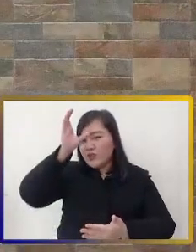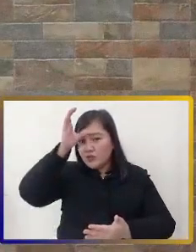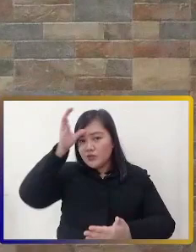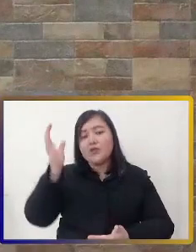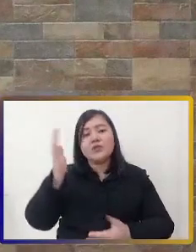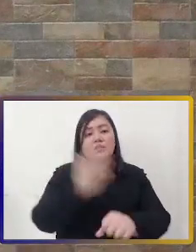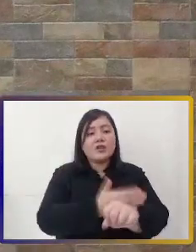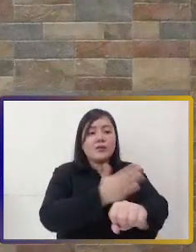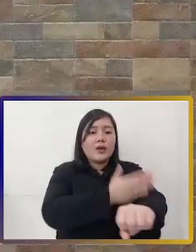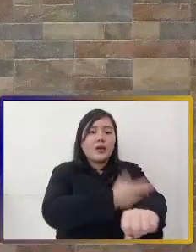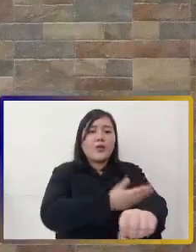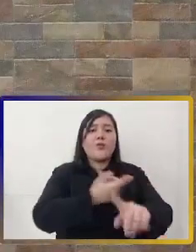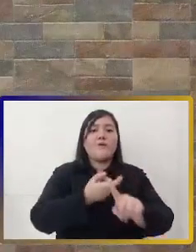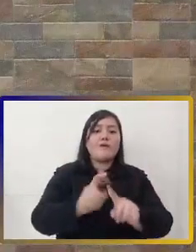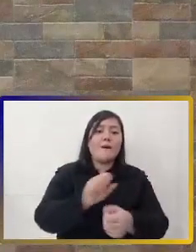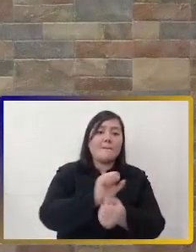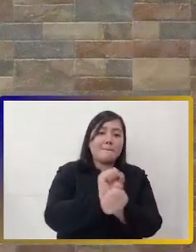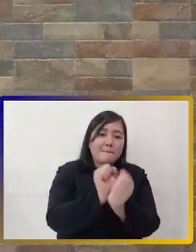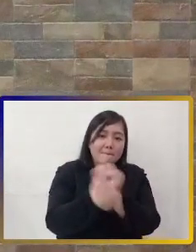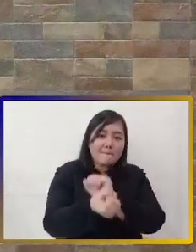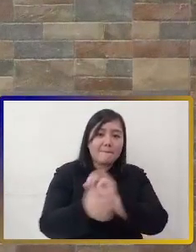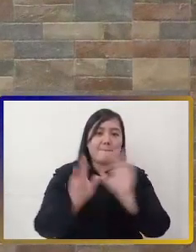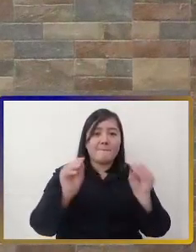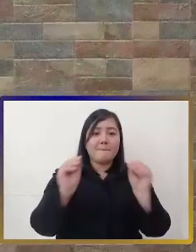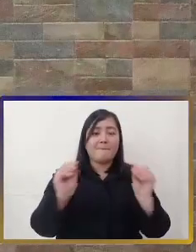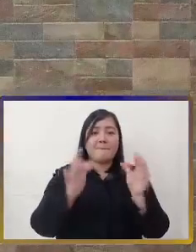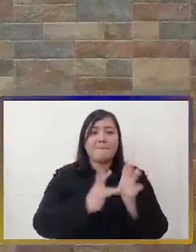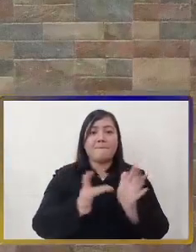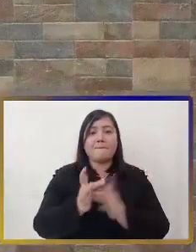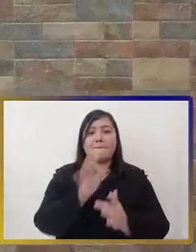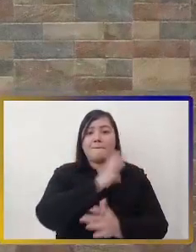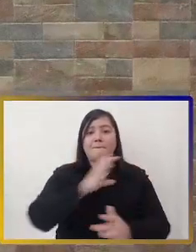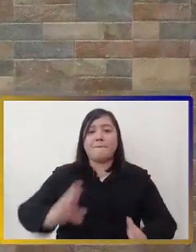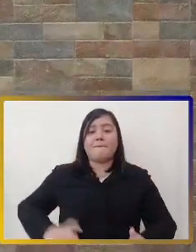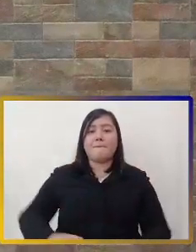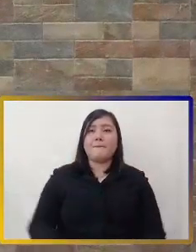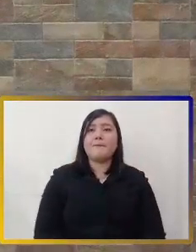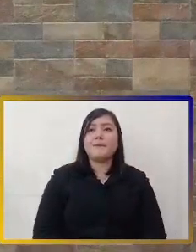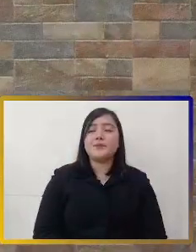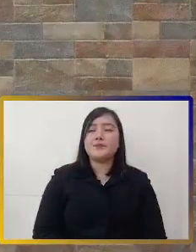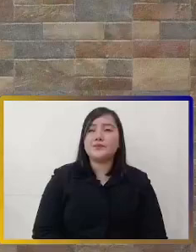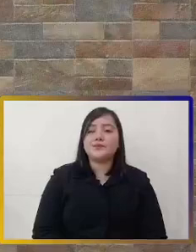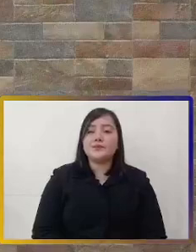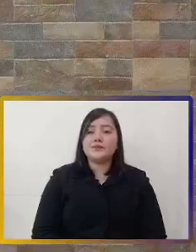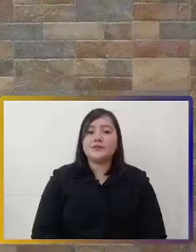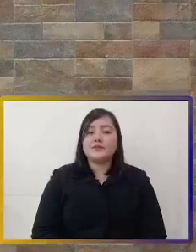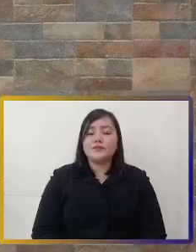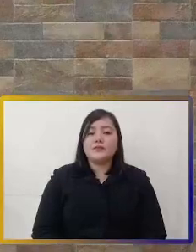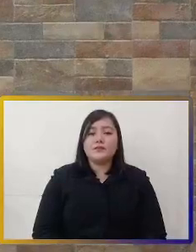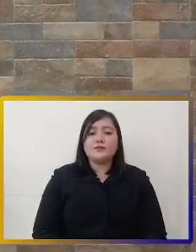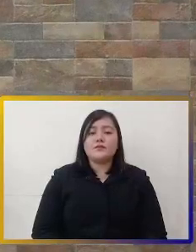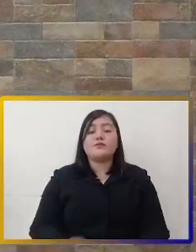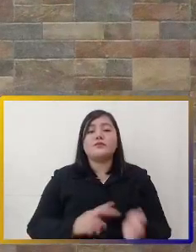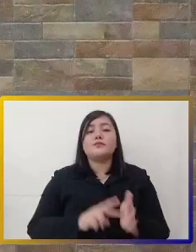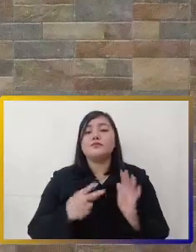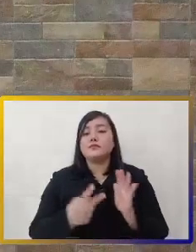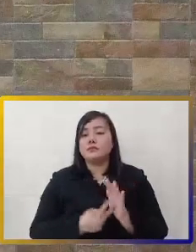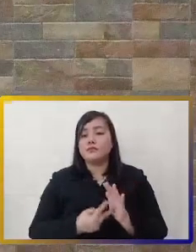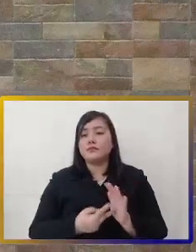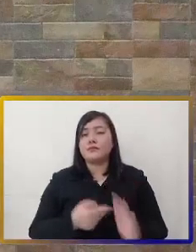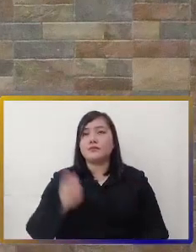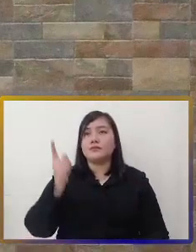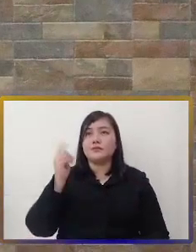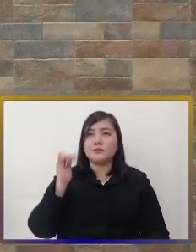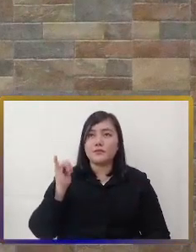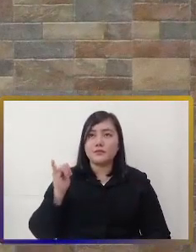nag-develop. You see? So makikita po natin in the light of God's word na talagang sila ay nagsimula, sila ay